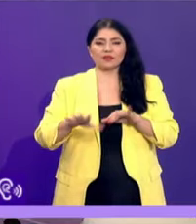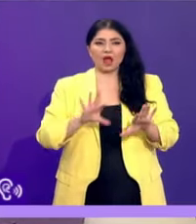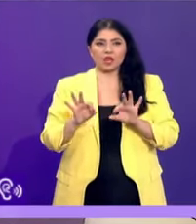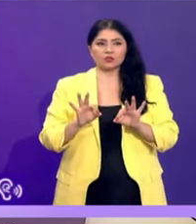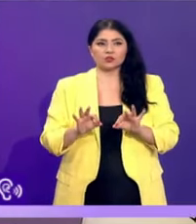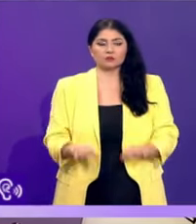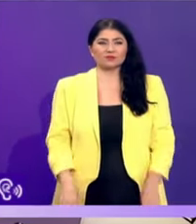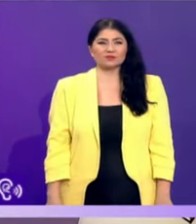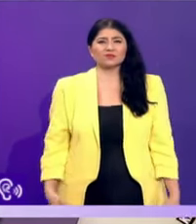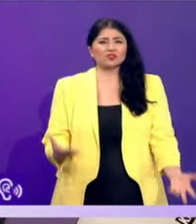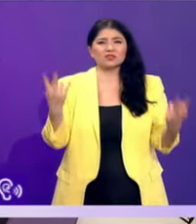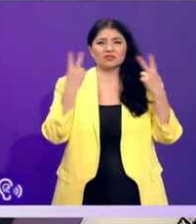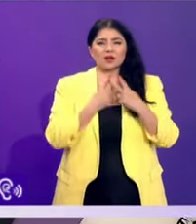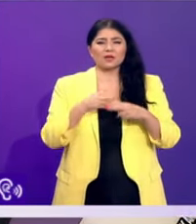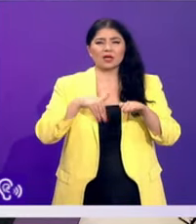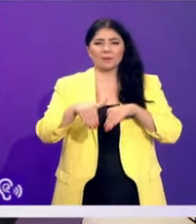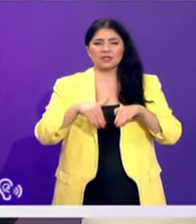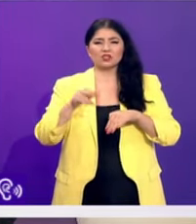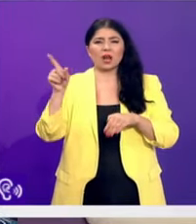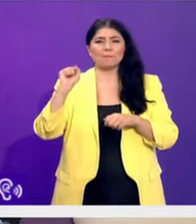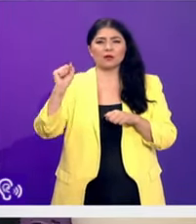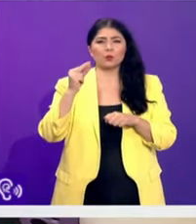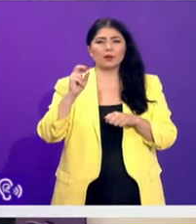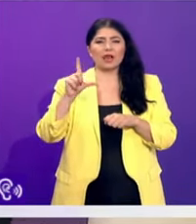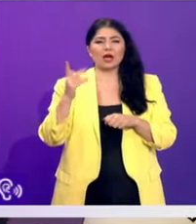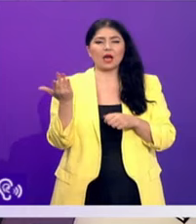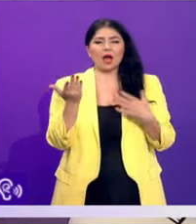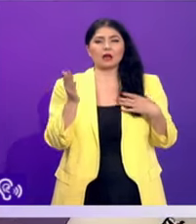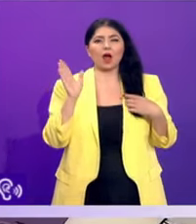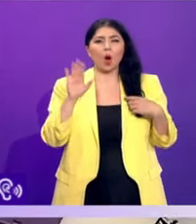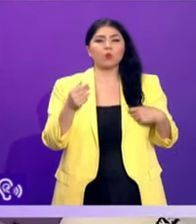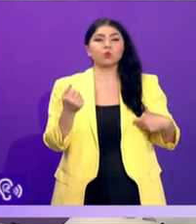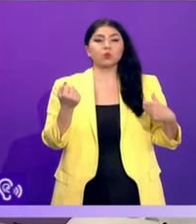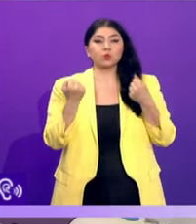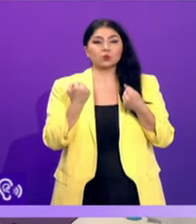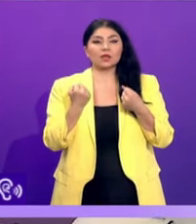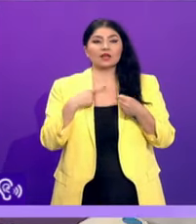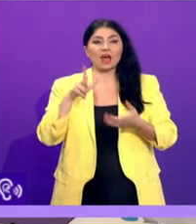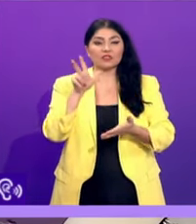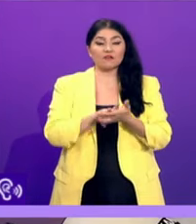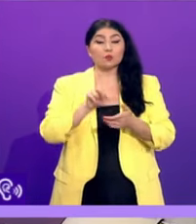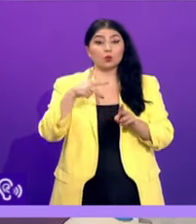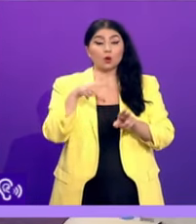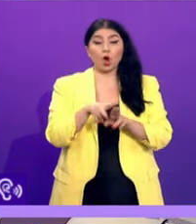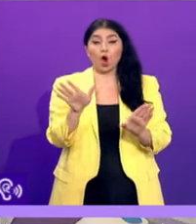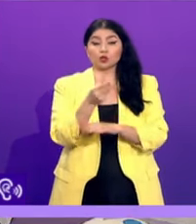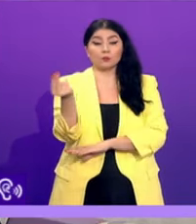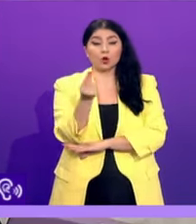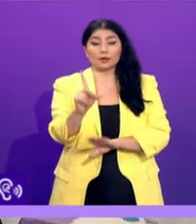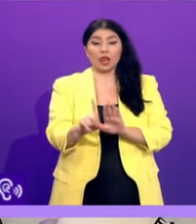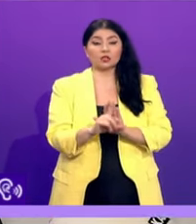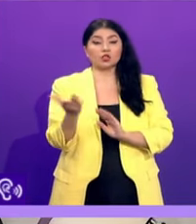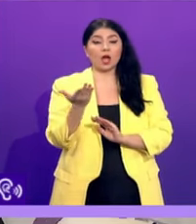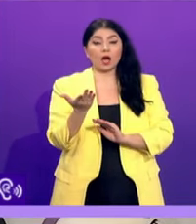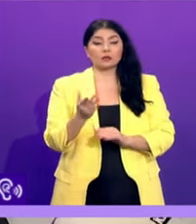dezastru. Înseamnă ca să înțelegem că miniștrii liberali care au capacitatea de a da avize pot bloca orice proiect de lege care,